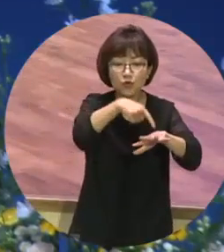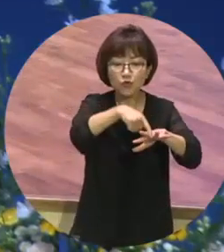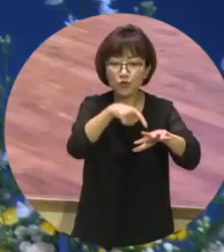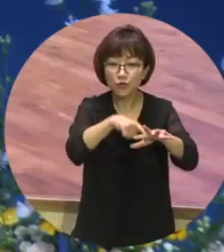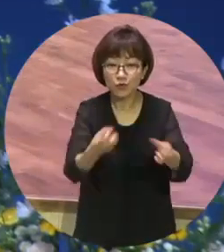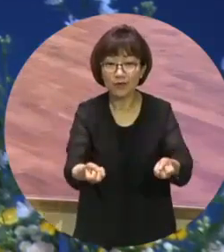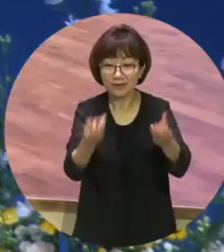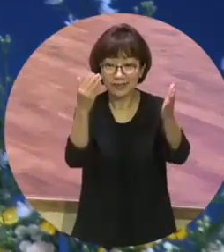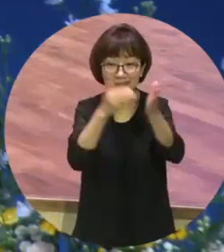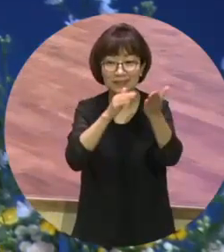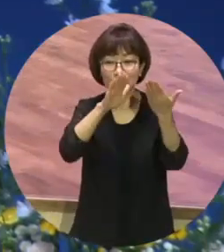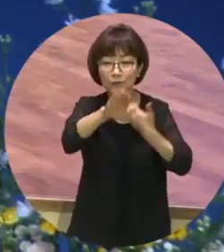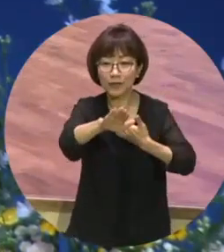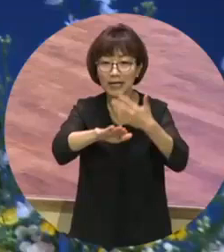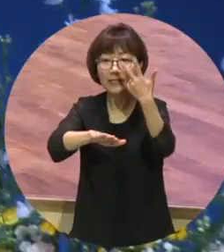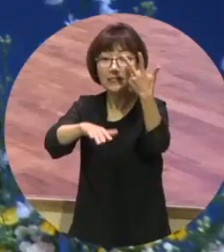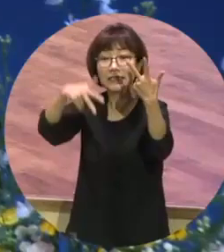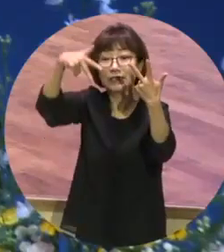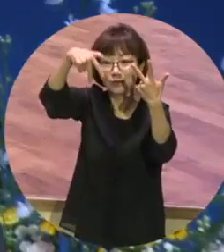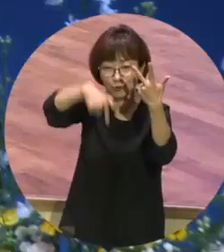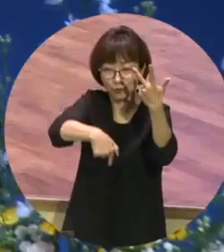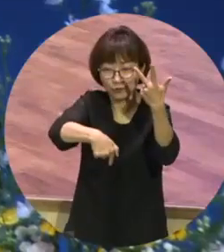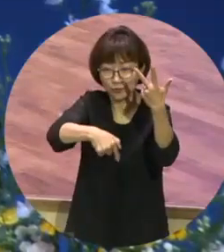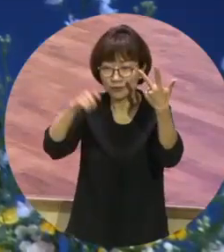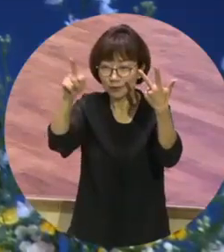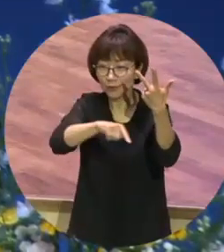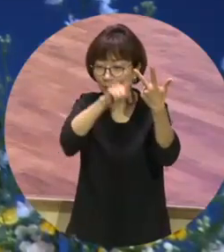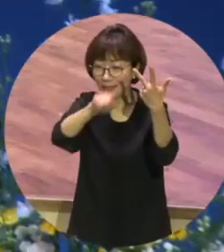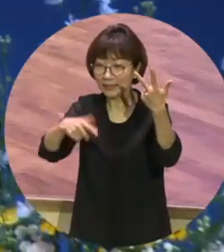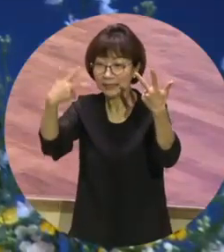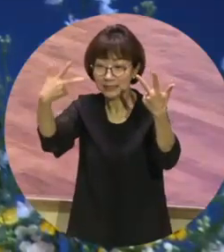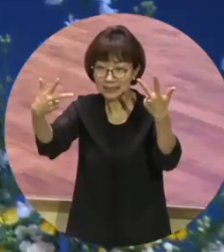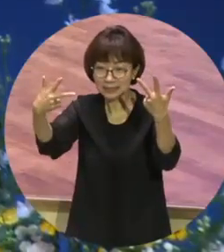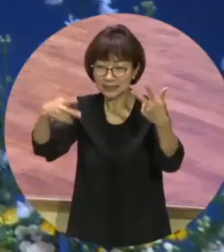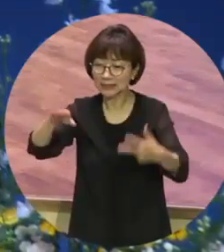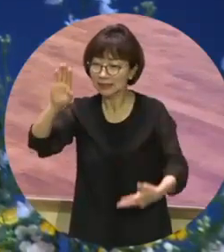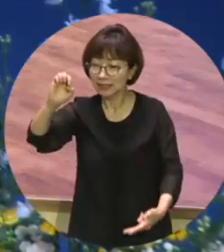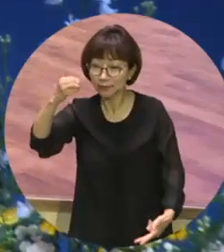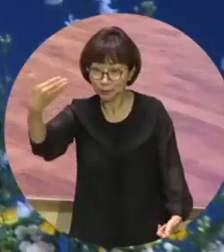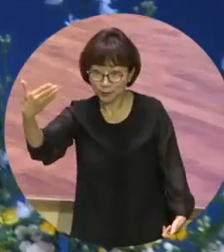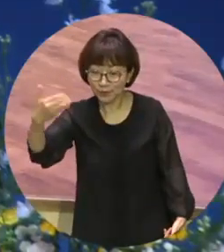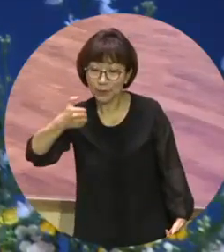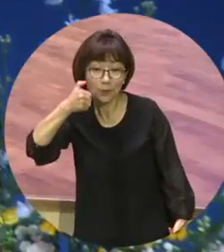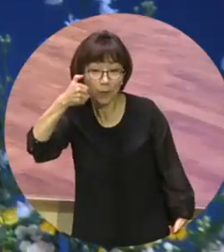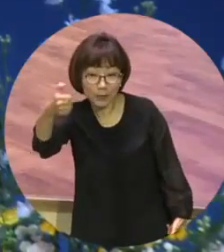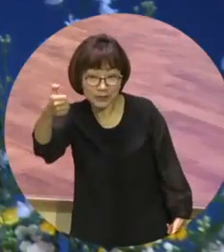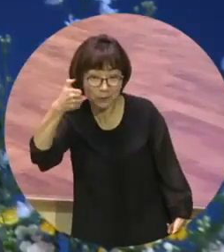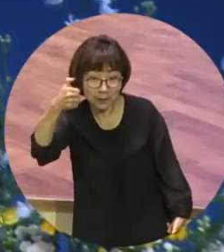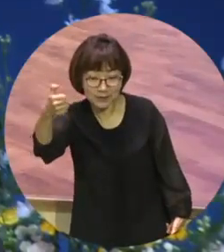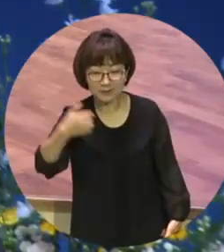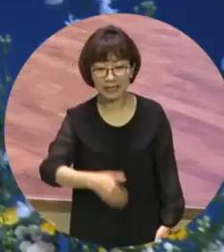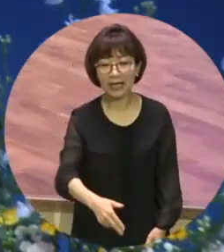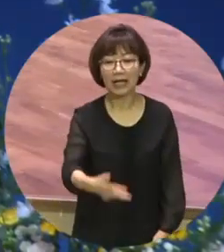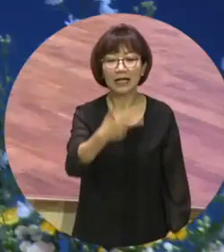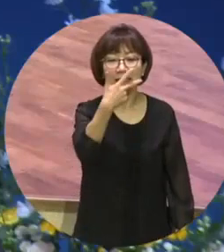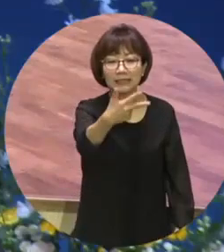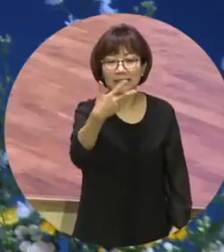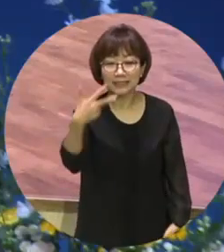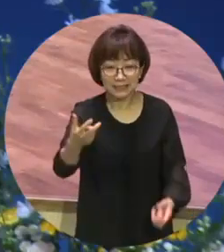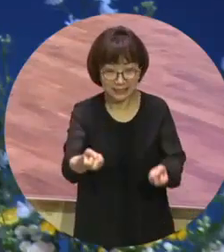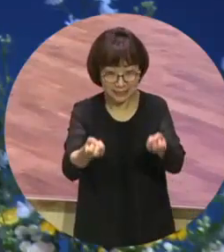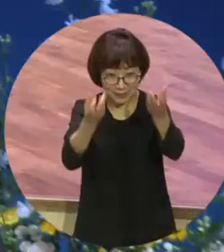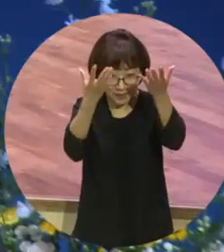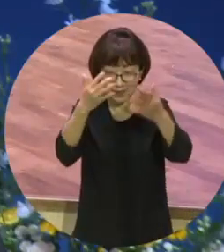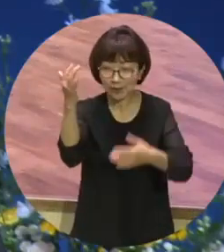7주를 지난 다음 날 그래서 50일 만에 지키는 절기라 그래서 칠칠절 또는